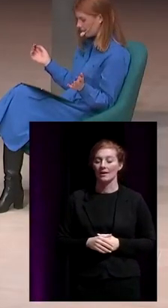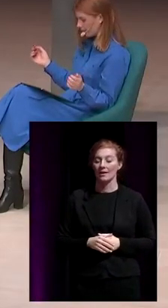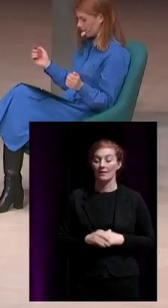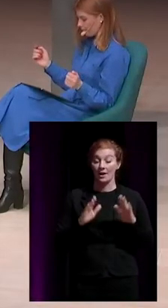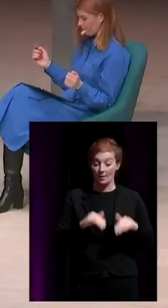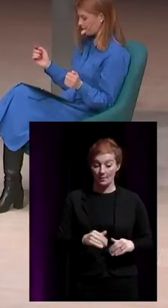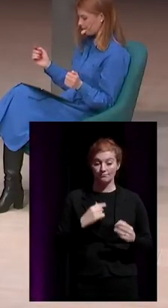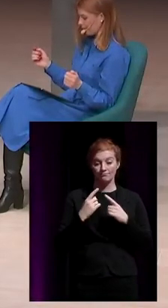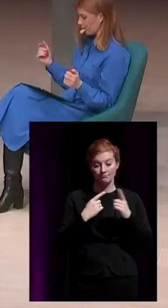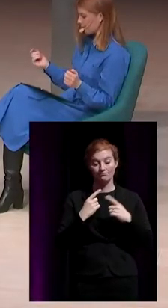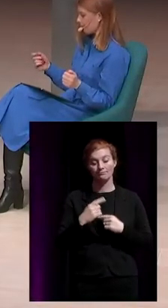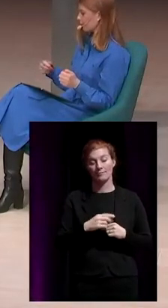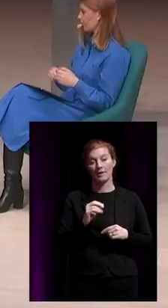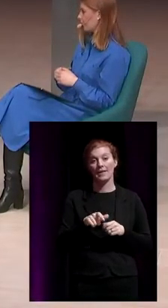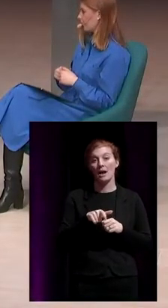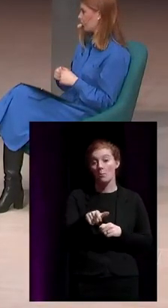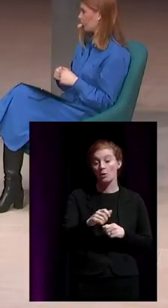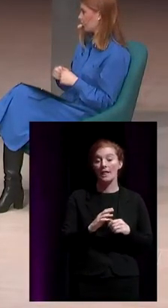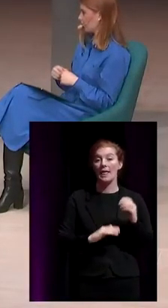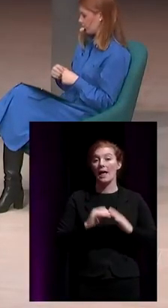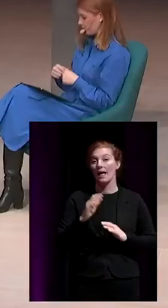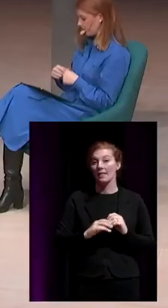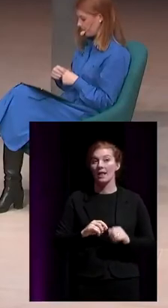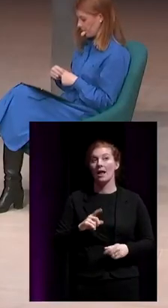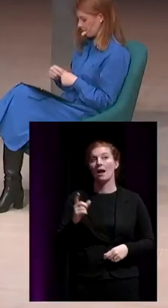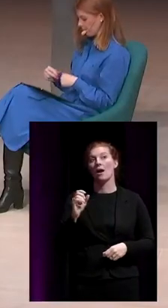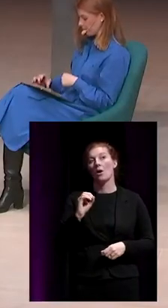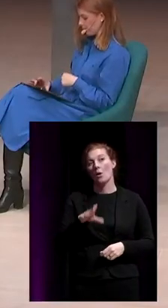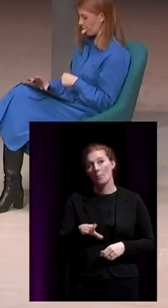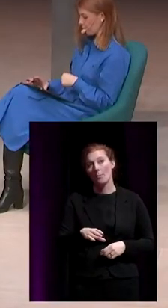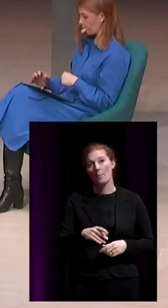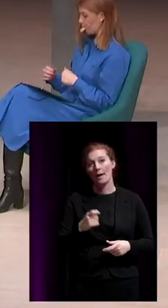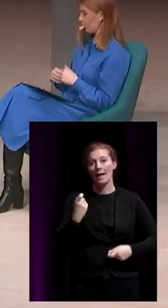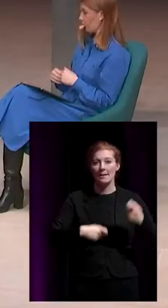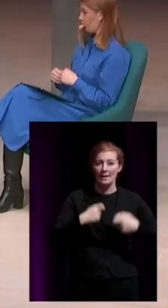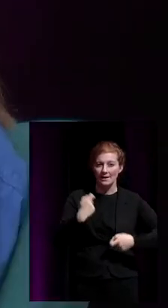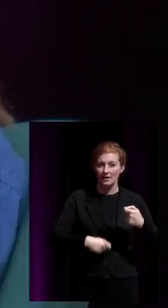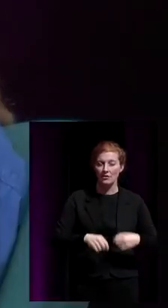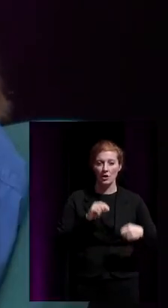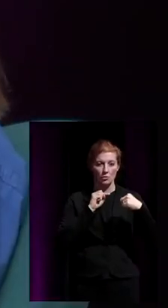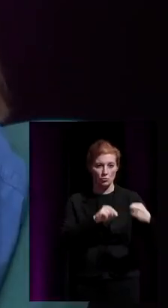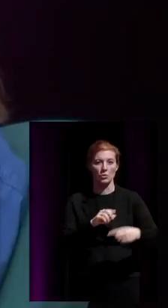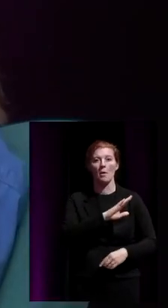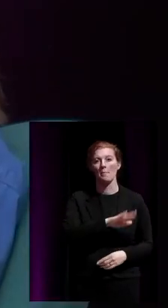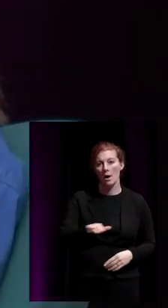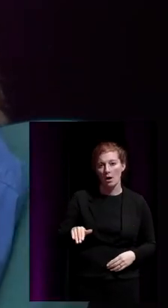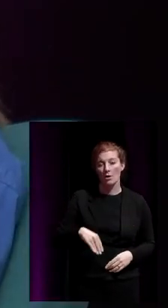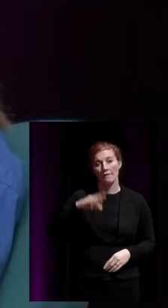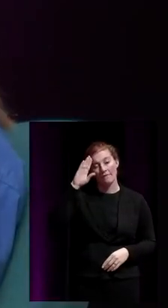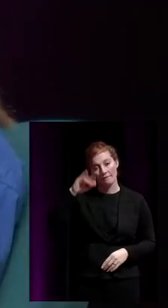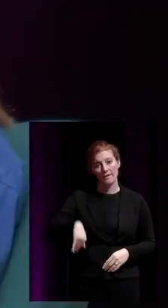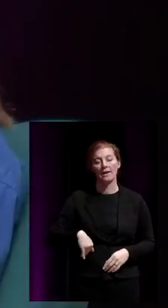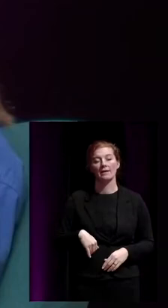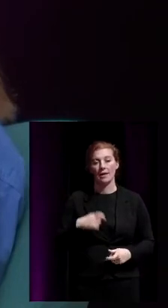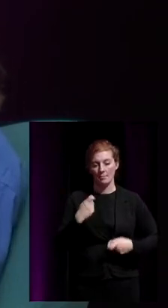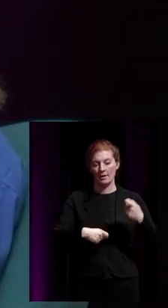pratat här om att rapporten handlar delvis om marknadsföring mot barn. Och vi vet ju att marknadsföring